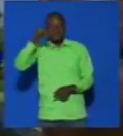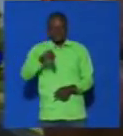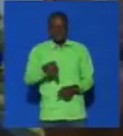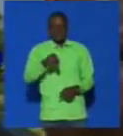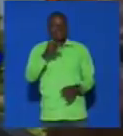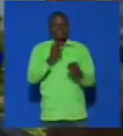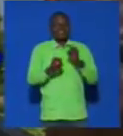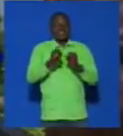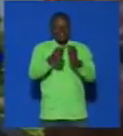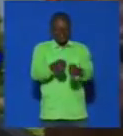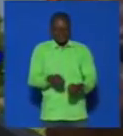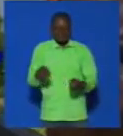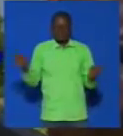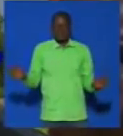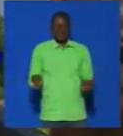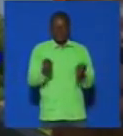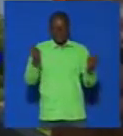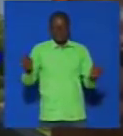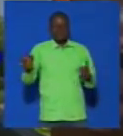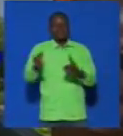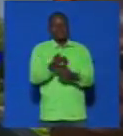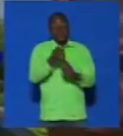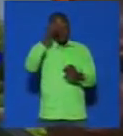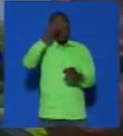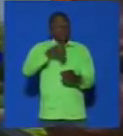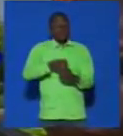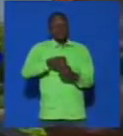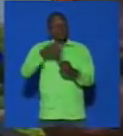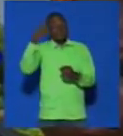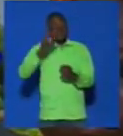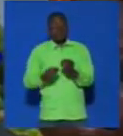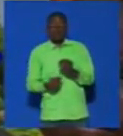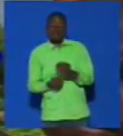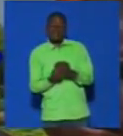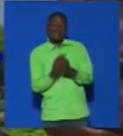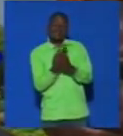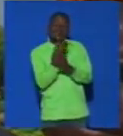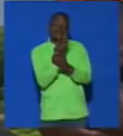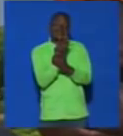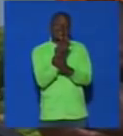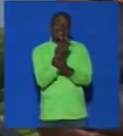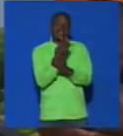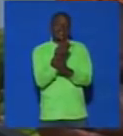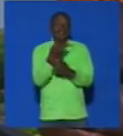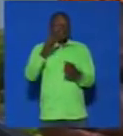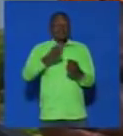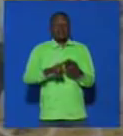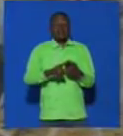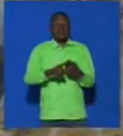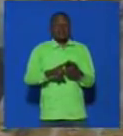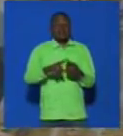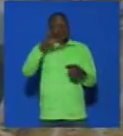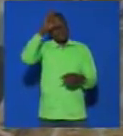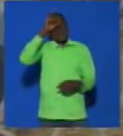agriculture notre élevage prendre de l'ascendance pan de la croissance a en tout cas des